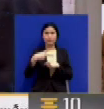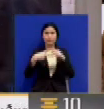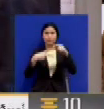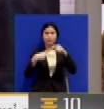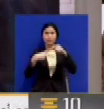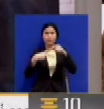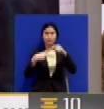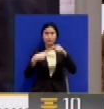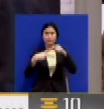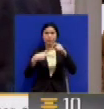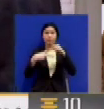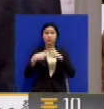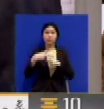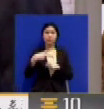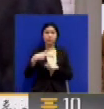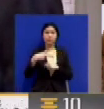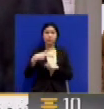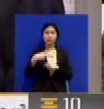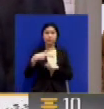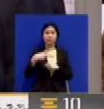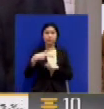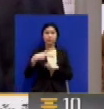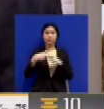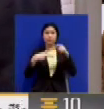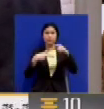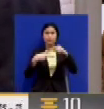กแต่เราจะเลือกอะไรพี่สม ก็ได้หมดอ่ะ